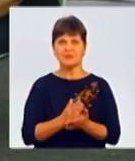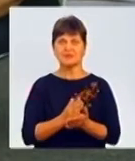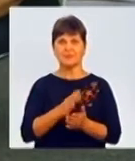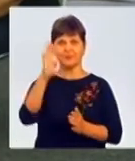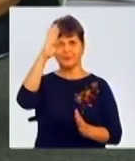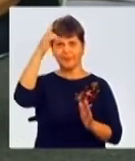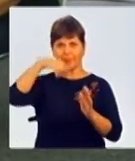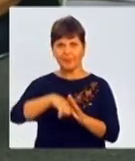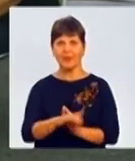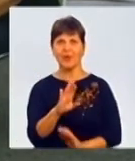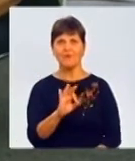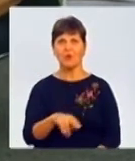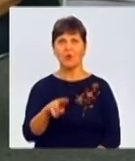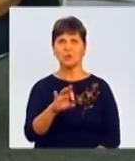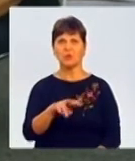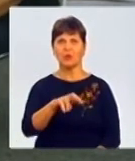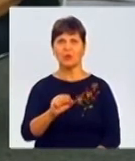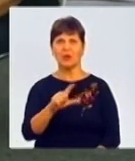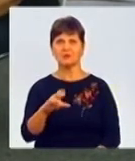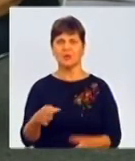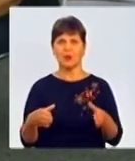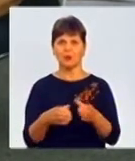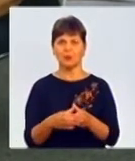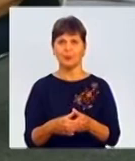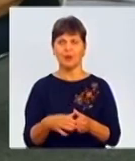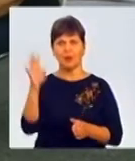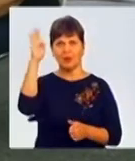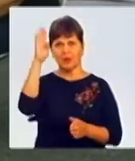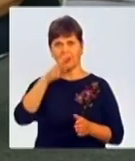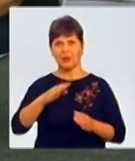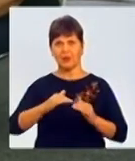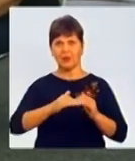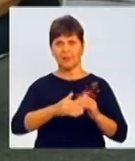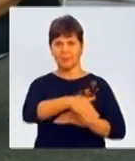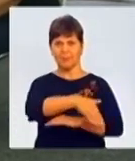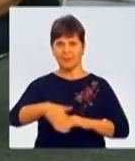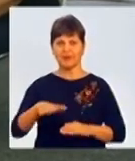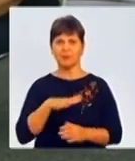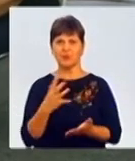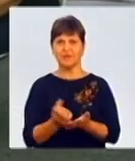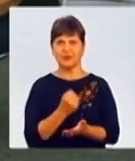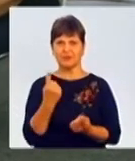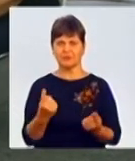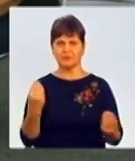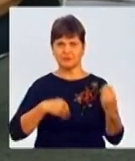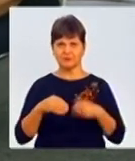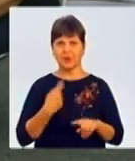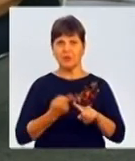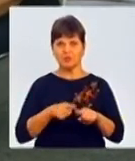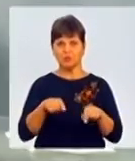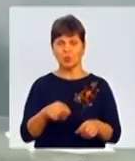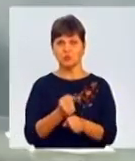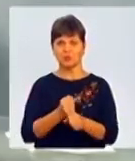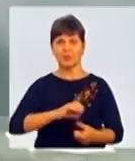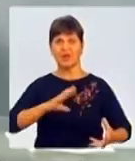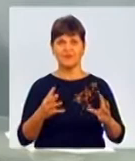цієї людини. На березі було виявлено тільки його одяг, взуття. І з цього зробили висновок, що він у воді?